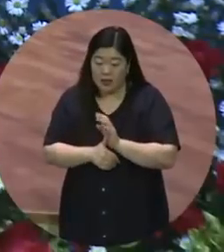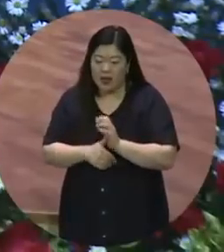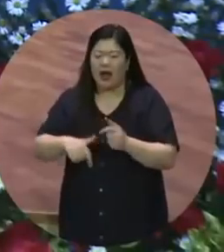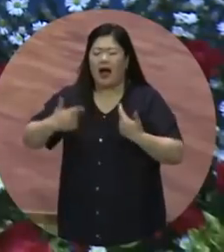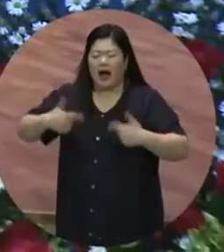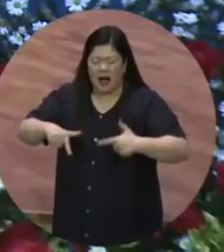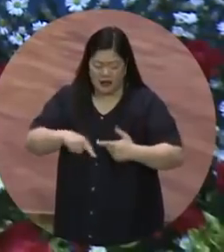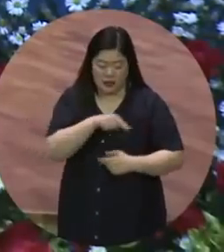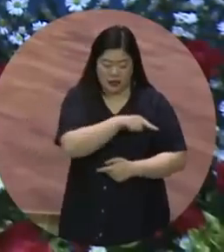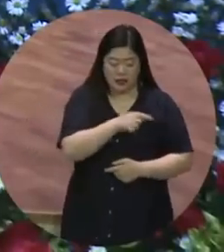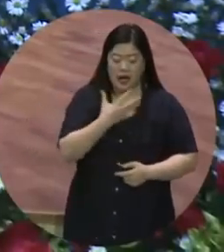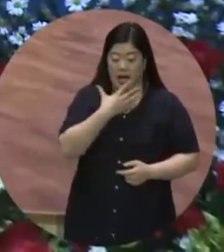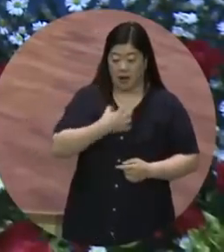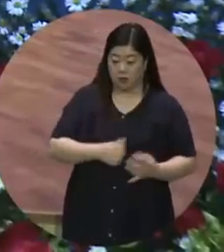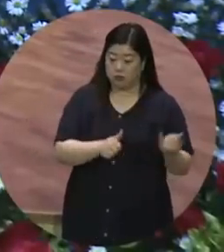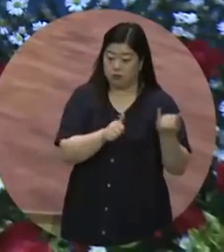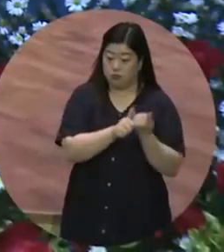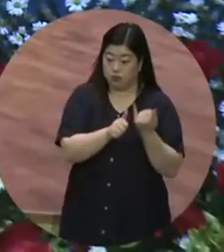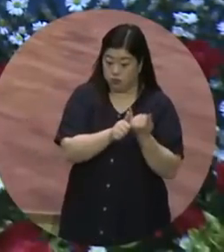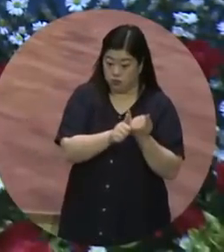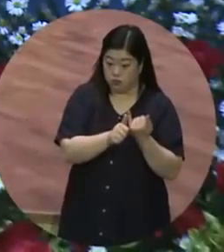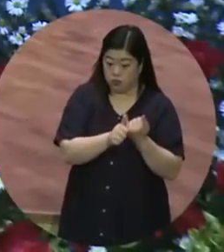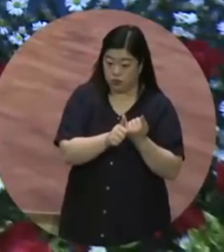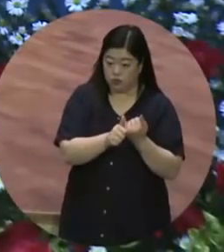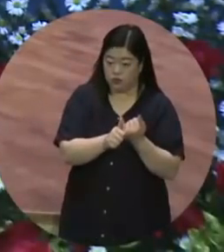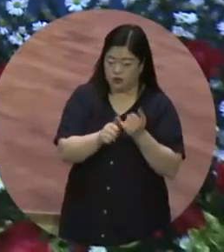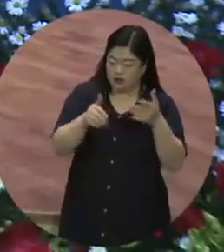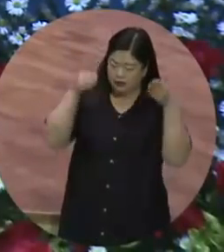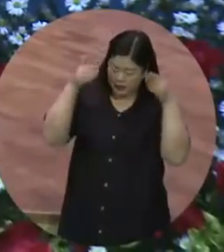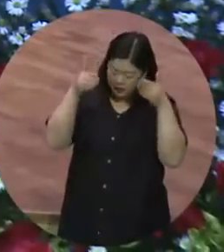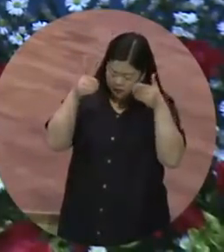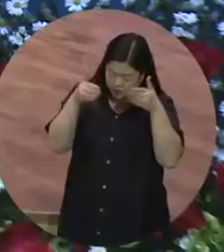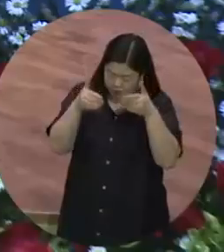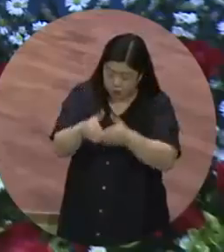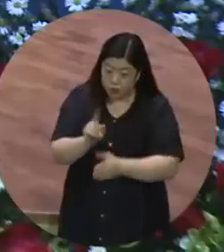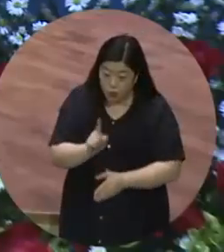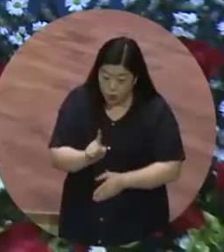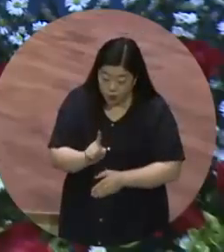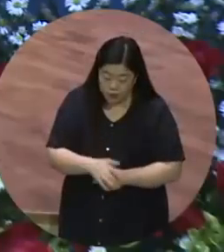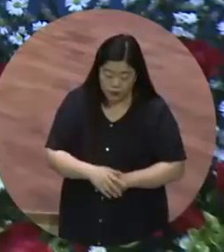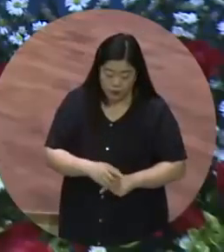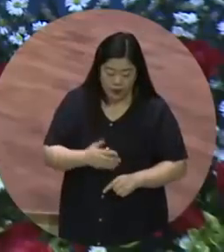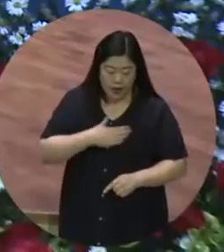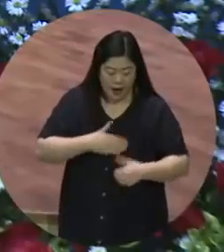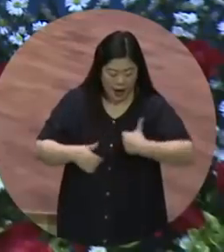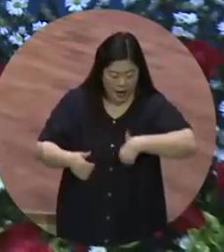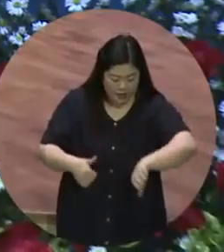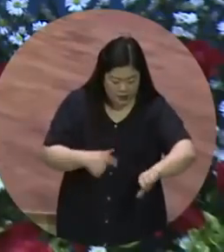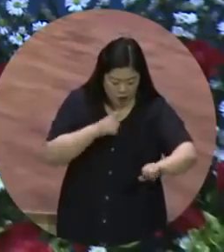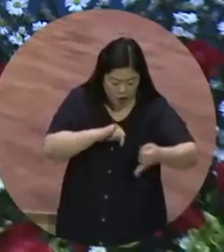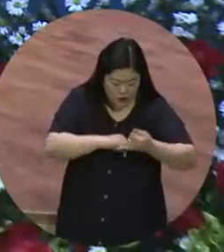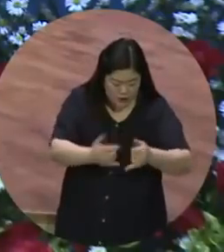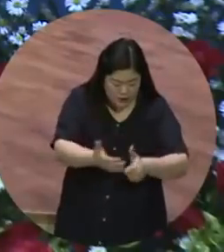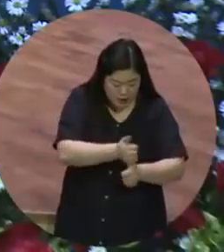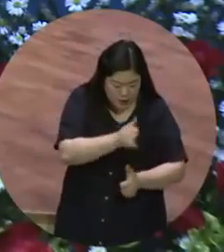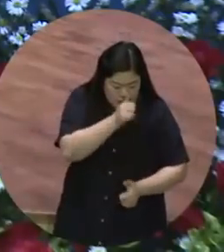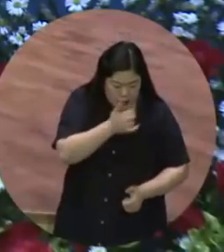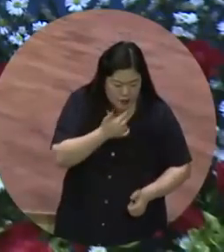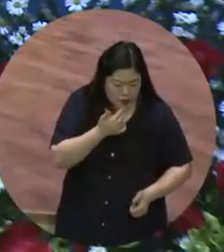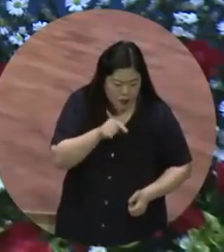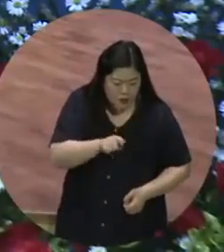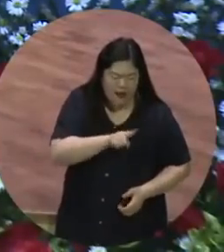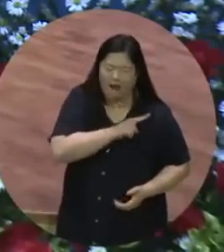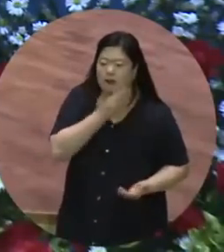초점 맞추었어요. 딱 한 가지예요. 그게 뭐냐? 언약 전달이에요. 하나님 맺힌 언약